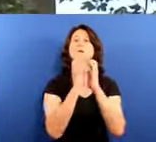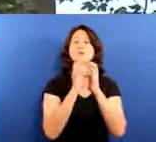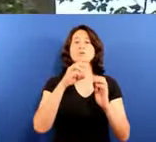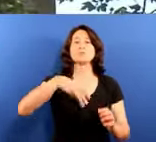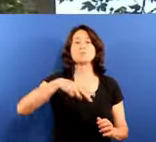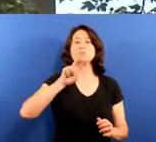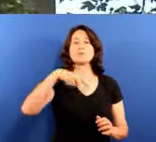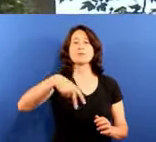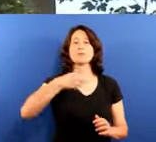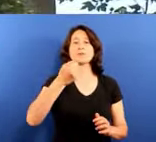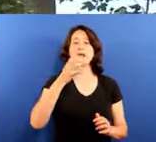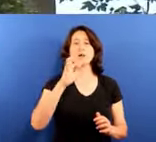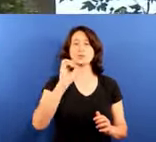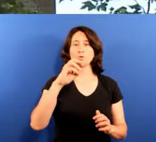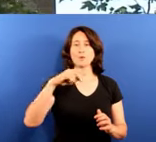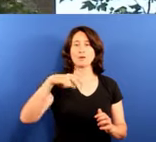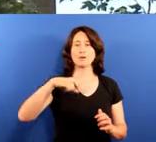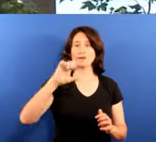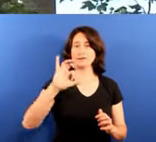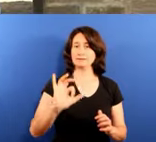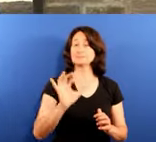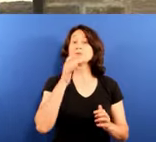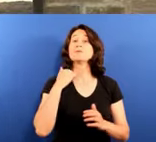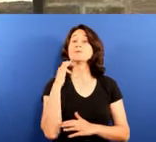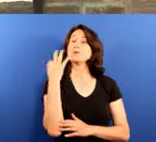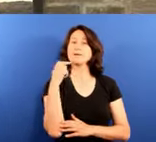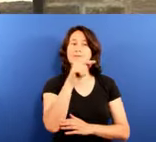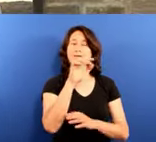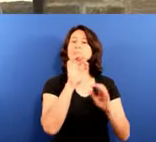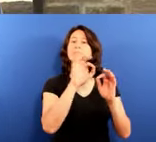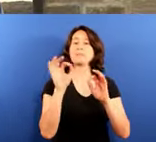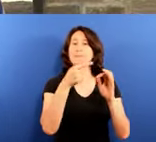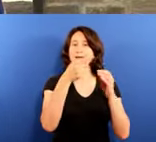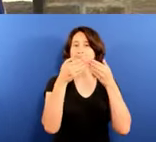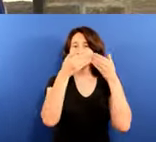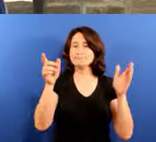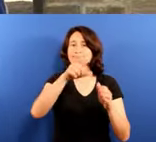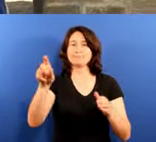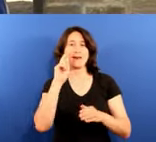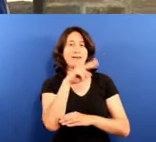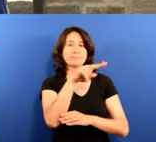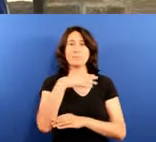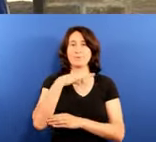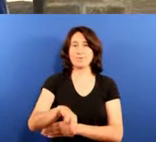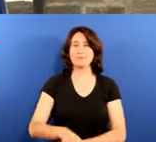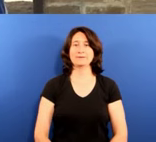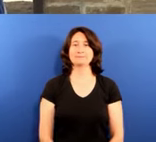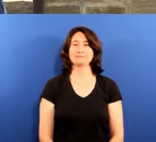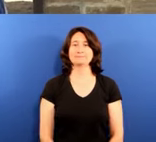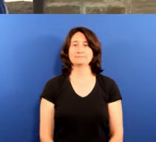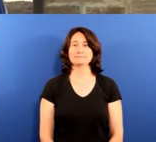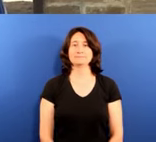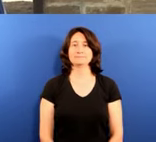muskizendaguen amalugarren mendeko erekin bikain horren barrunbeak ezagutu nahi dituzten guztiei. Muñatonezko gaztelua ere kontza